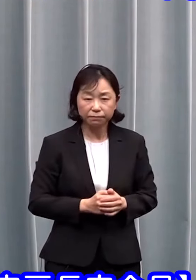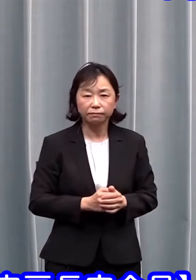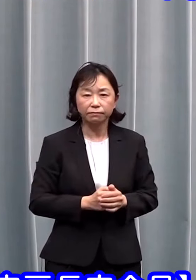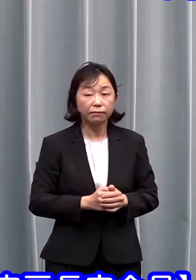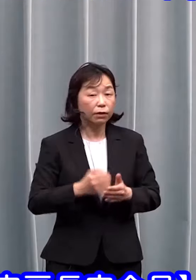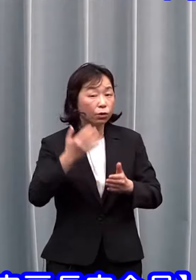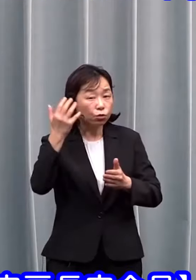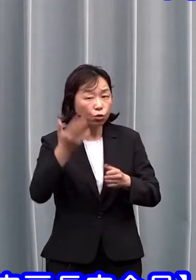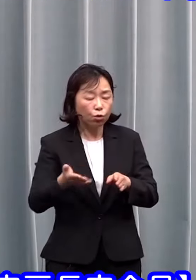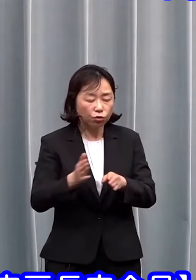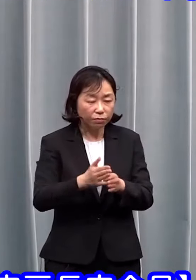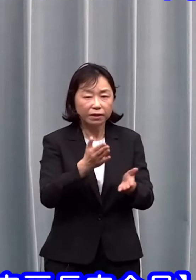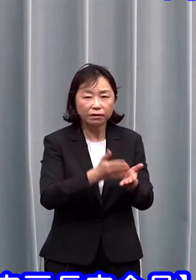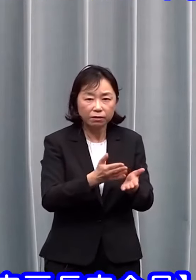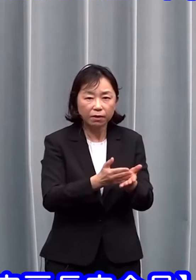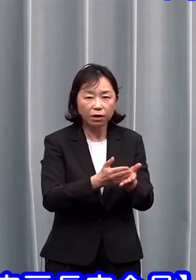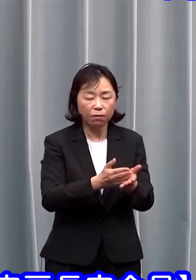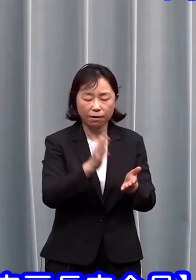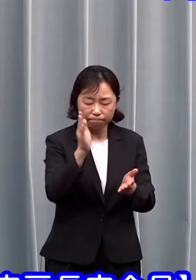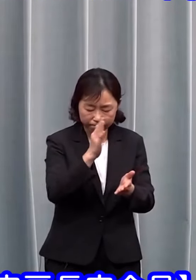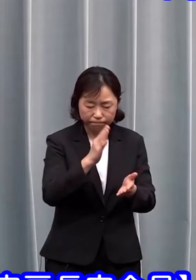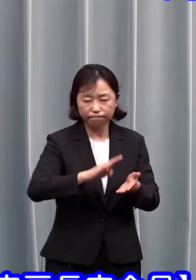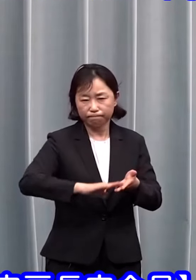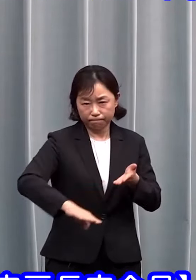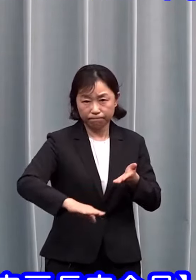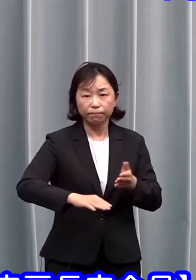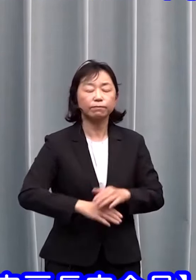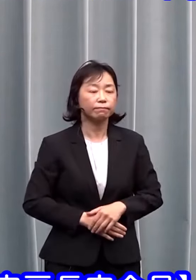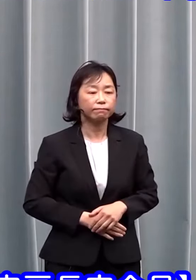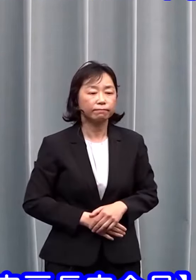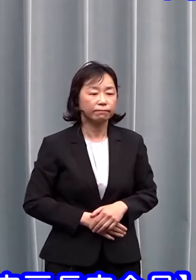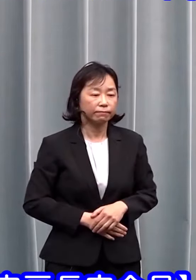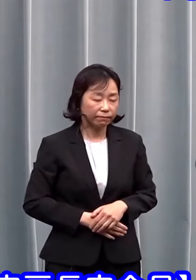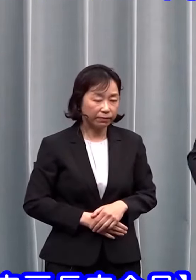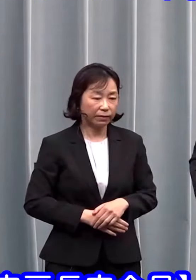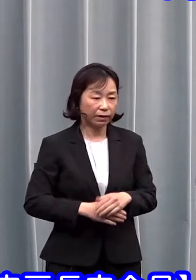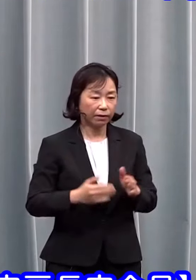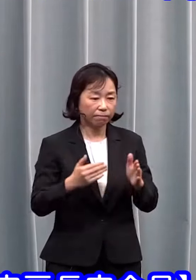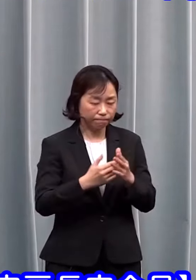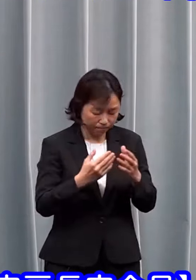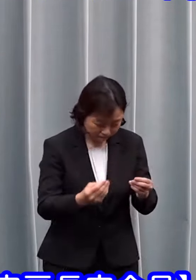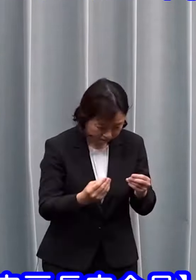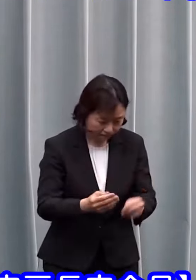を持ってお答えすることは差し控えたいというふうに思います。 終了いたします。ありがとうございました。